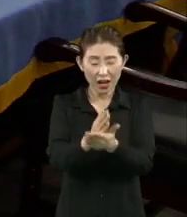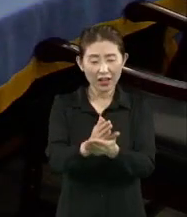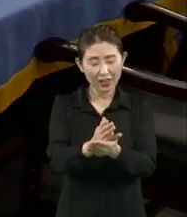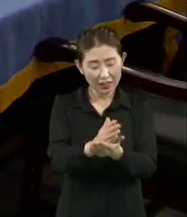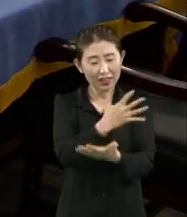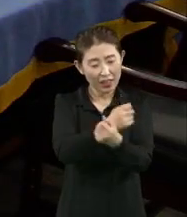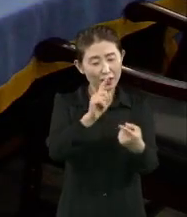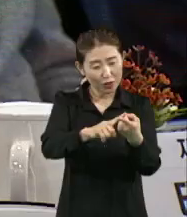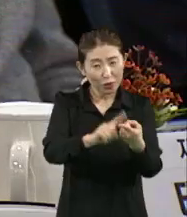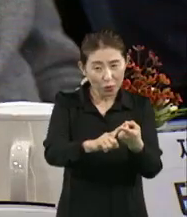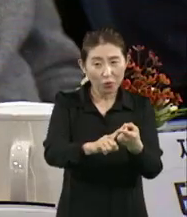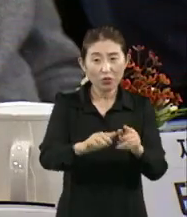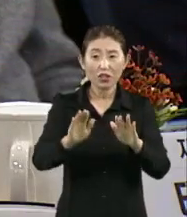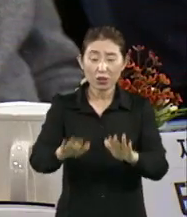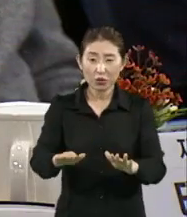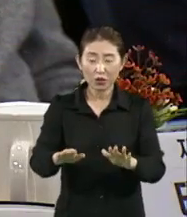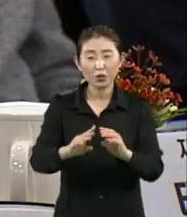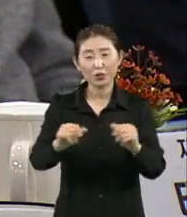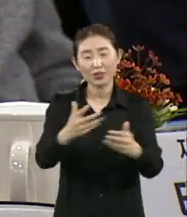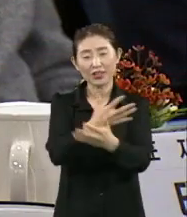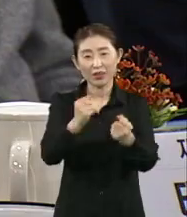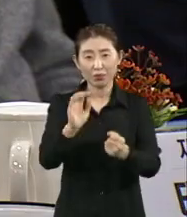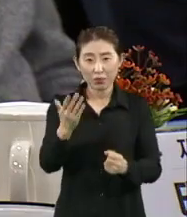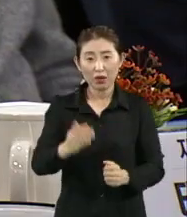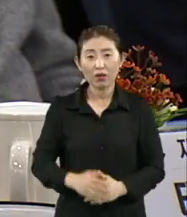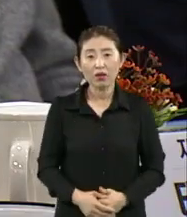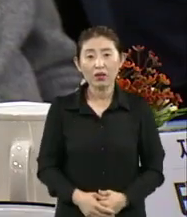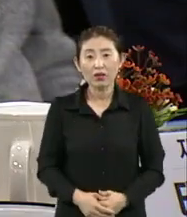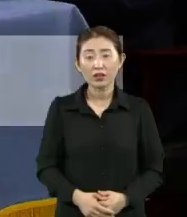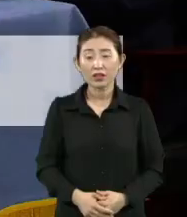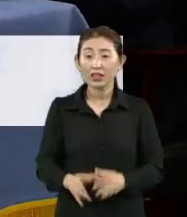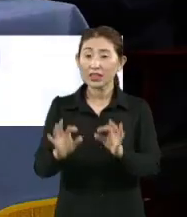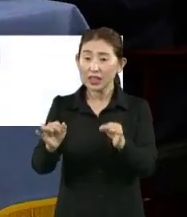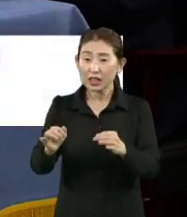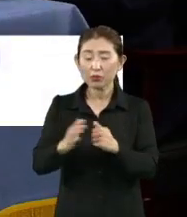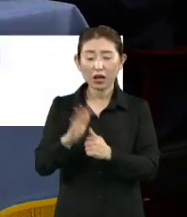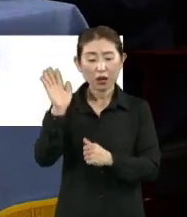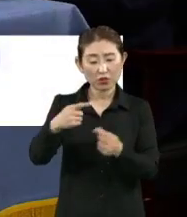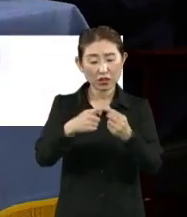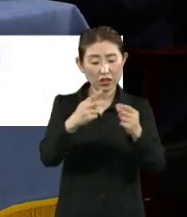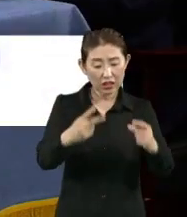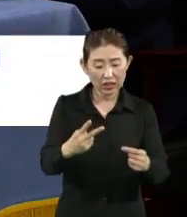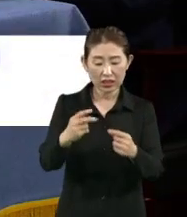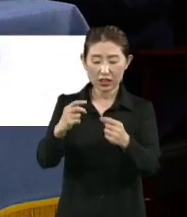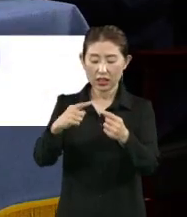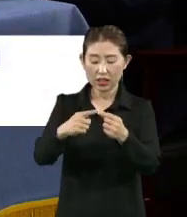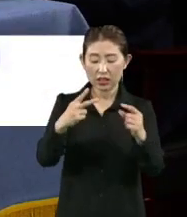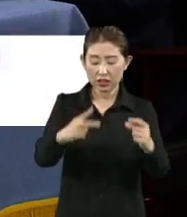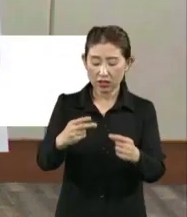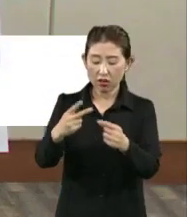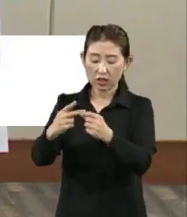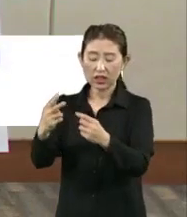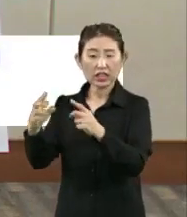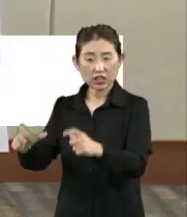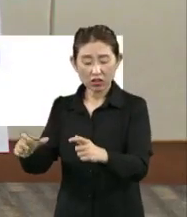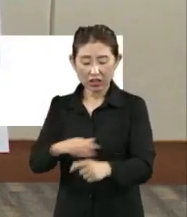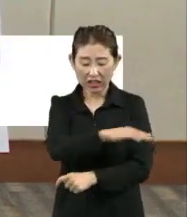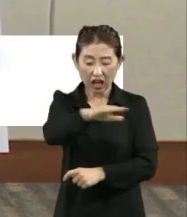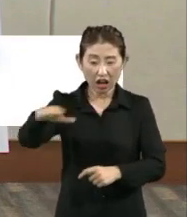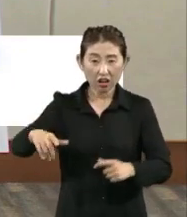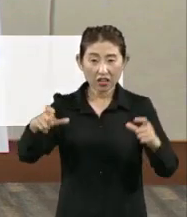유지를 결정하면서 이번 매매 계약이 성사됐습니다. 김지사는 남은 1, 2지구와 다른 도유지를 연계해 안면도